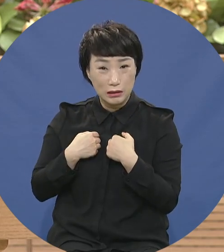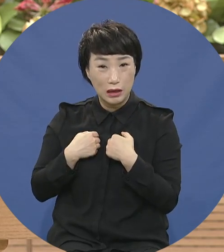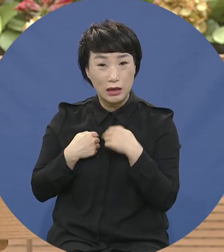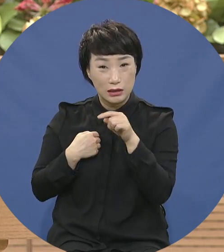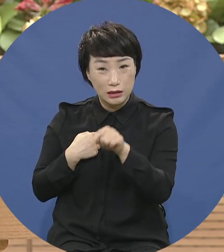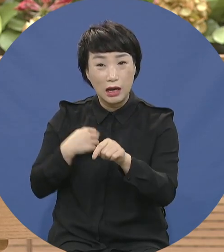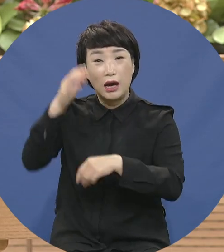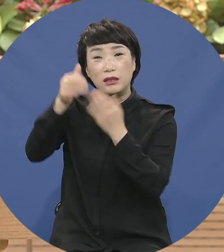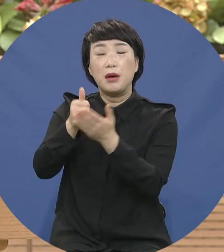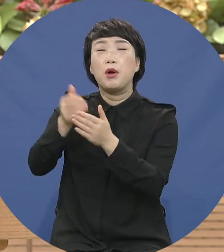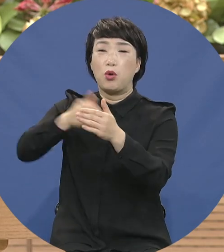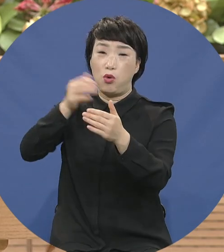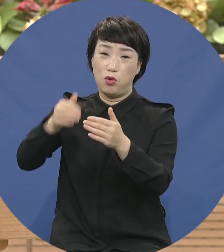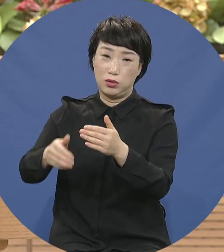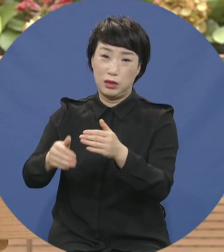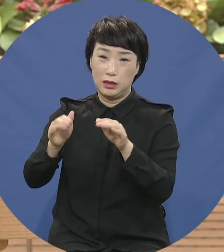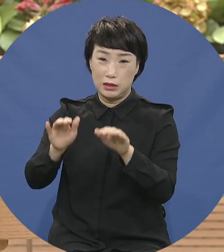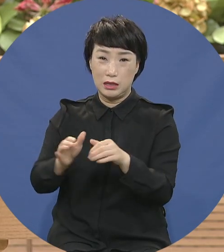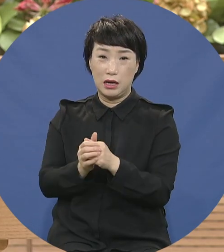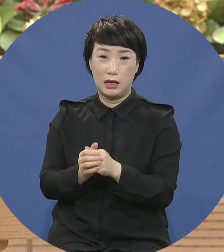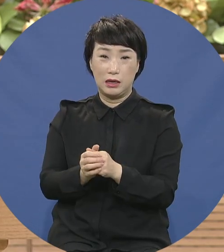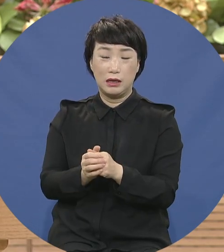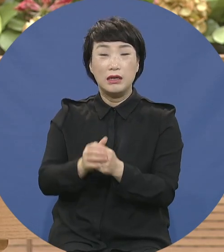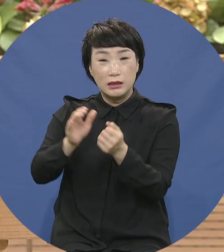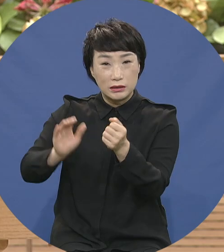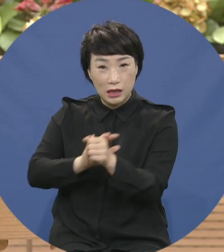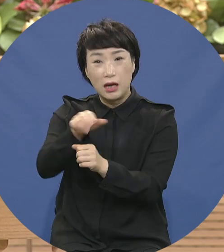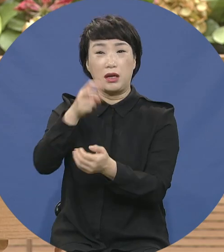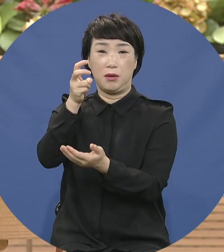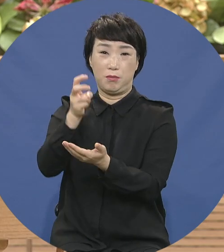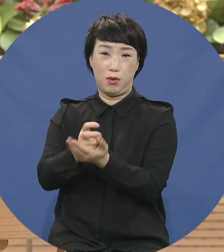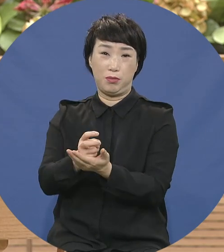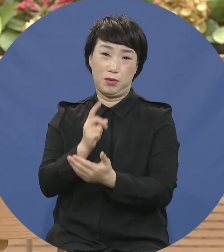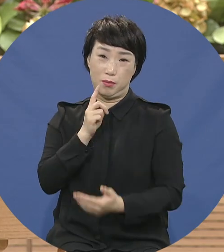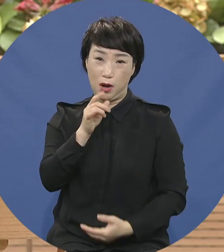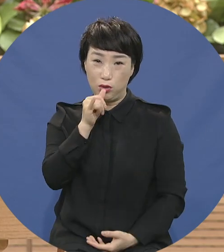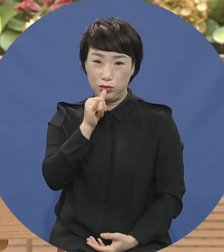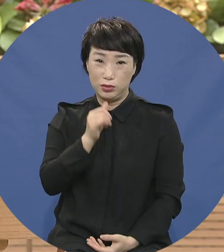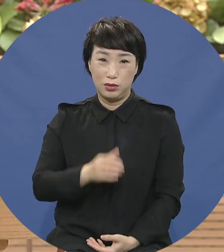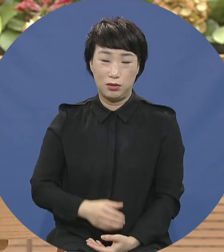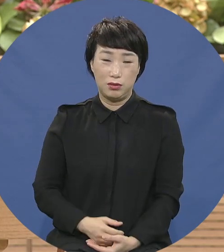이것이 하나님의 공의와 사랑의 법입니다.